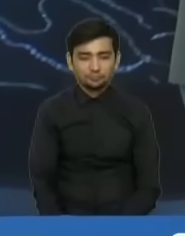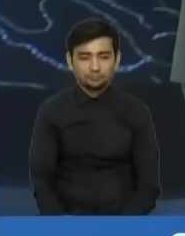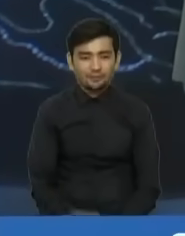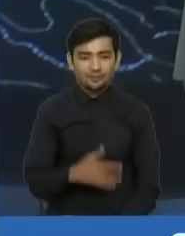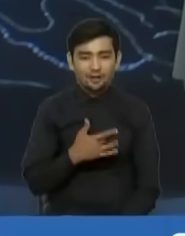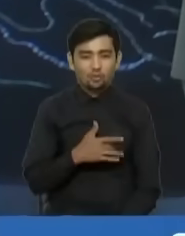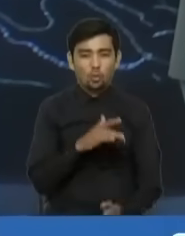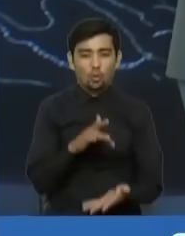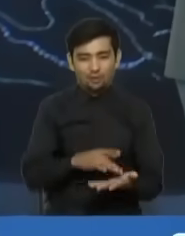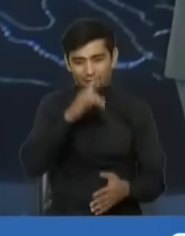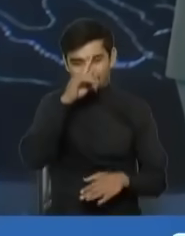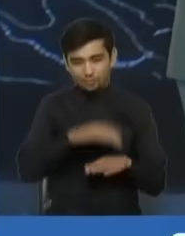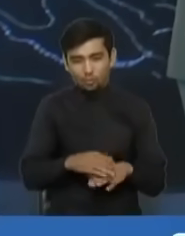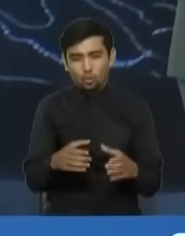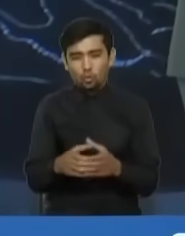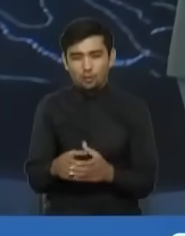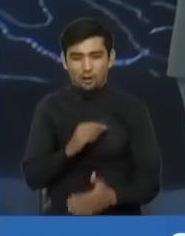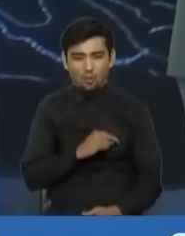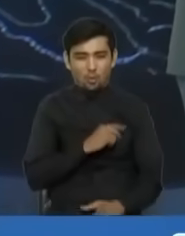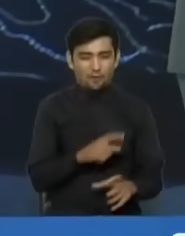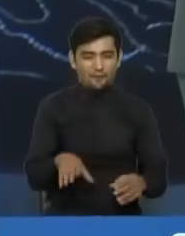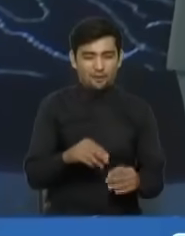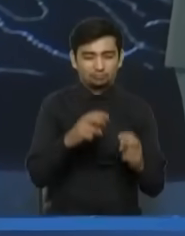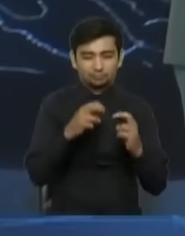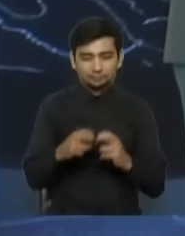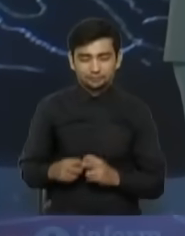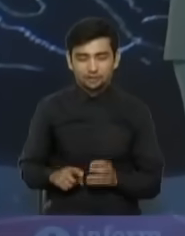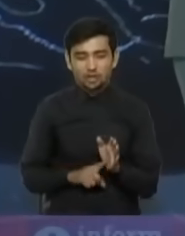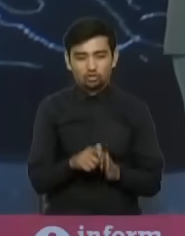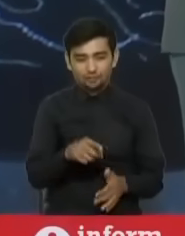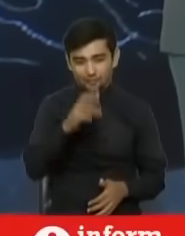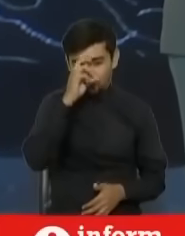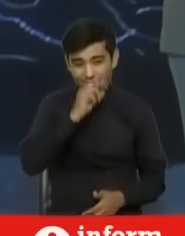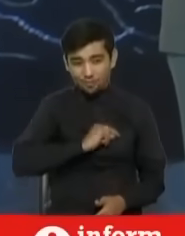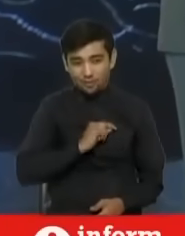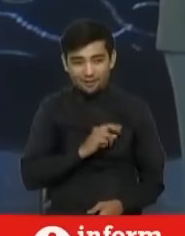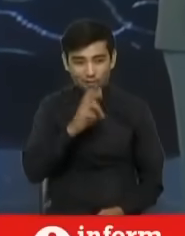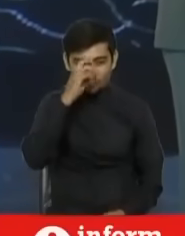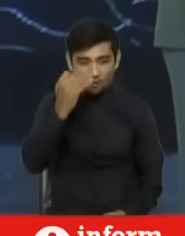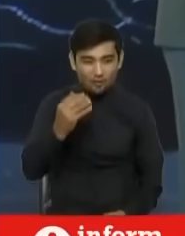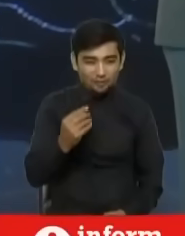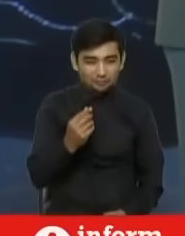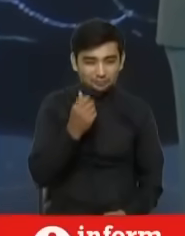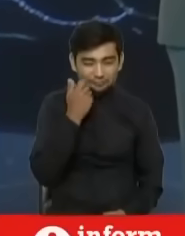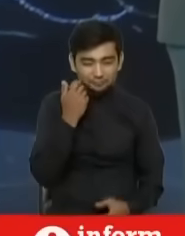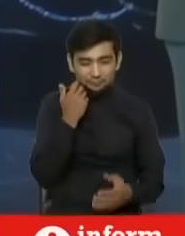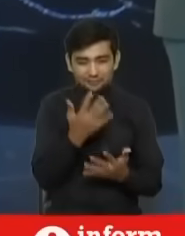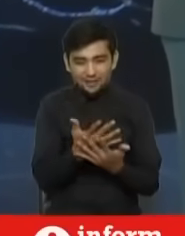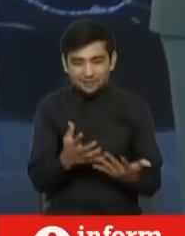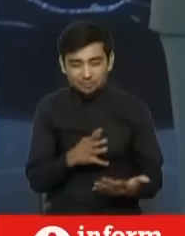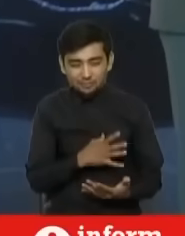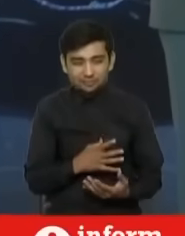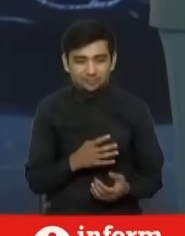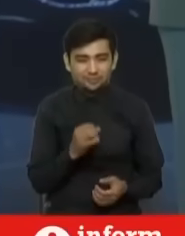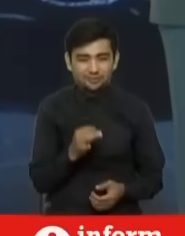Тараз қаласы әкімдігінің бір топ қызметкері тергеуге алынды. Шенділер мемлекеттің мүлкін майшелпекке айналдырды деген күдік келінген. Бұл